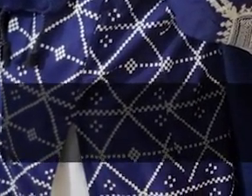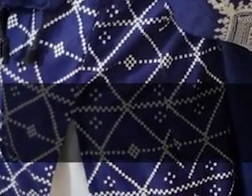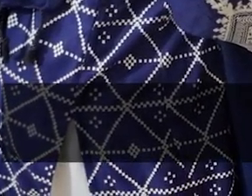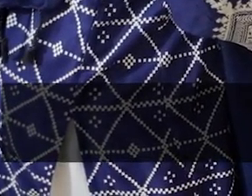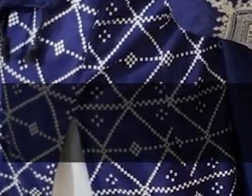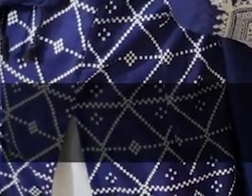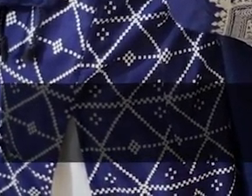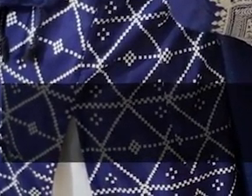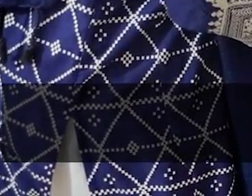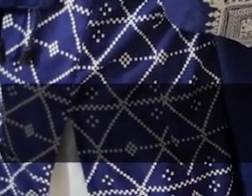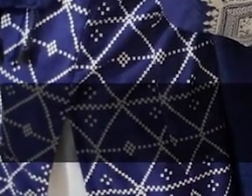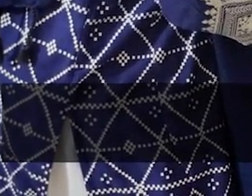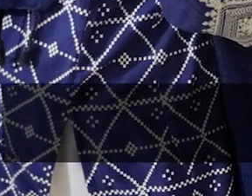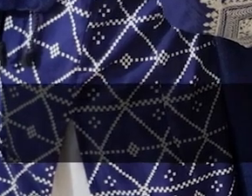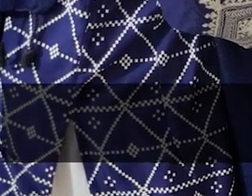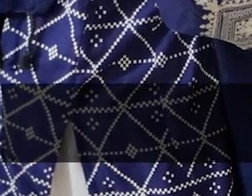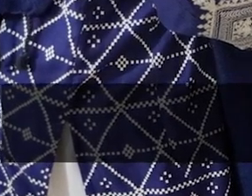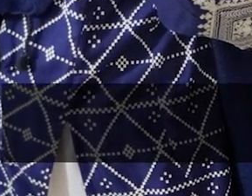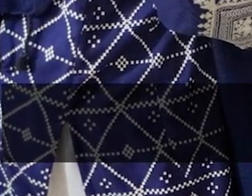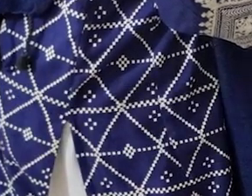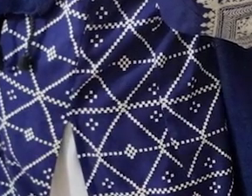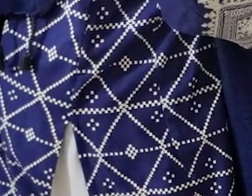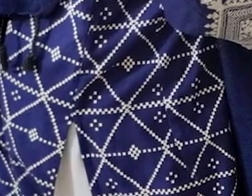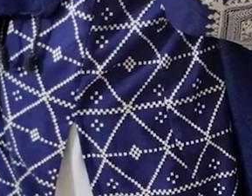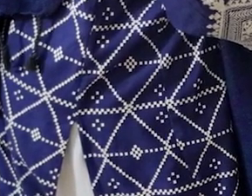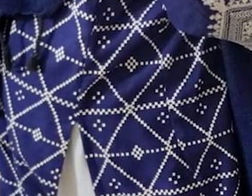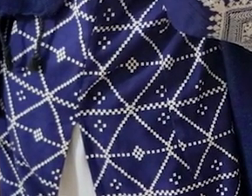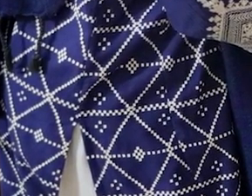है, बस खुश रहें।